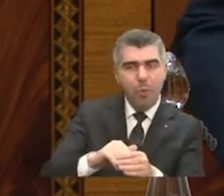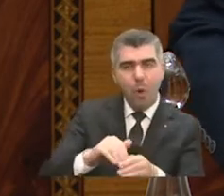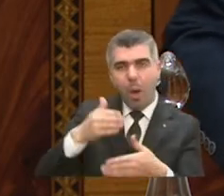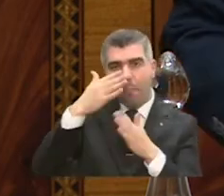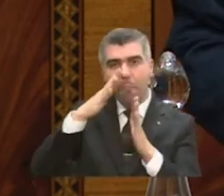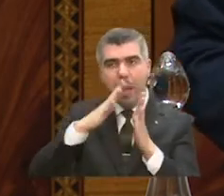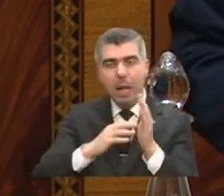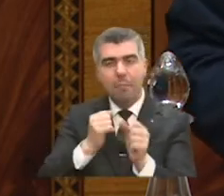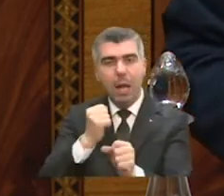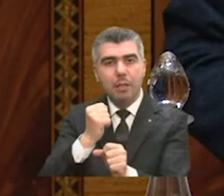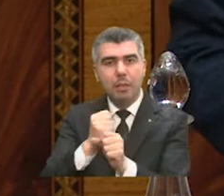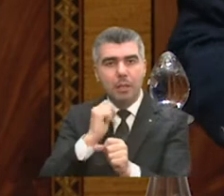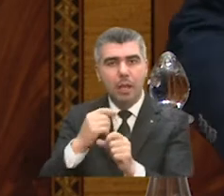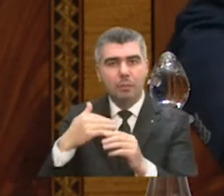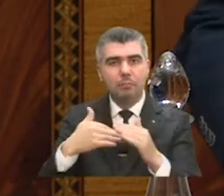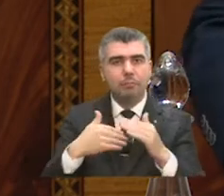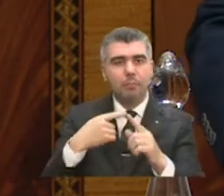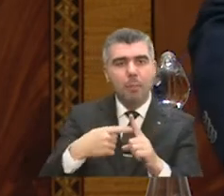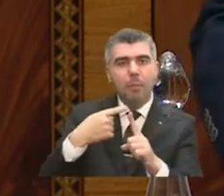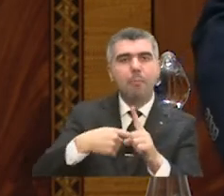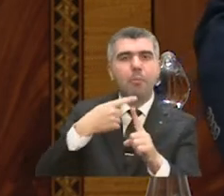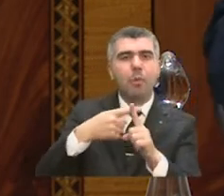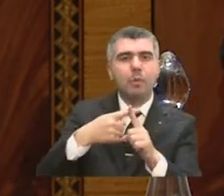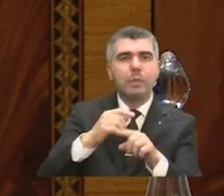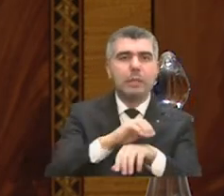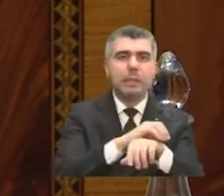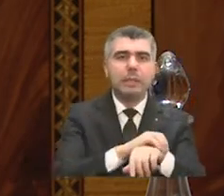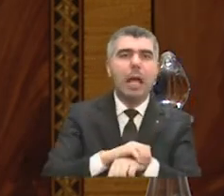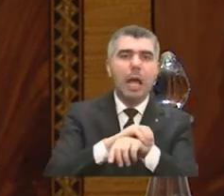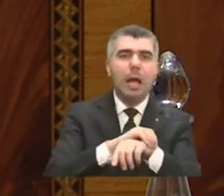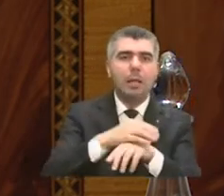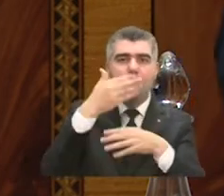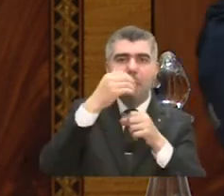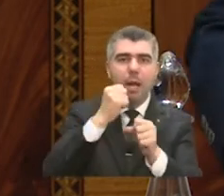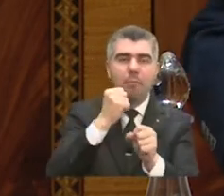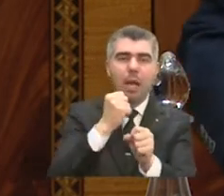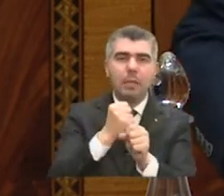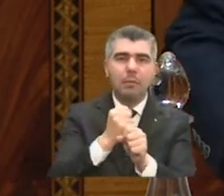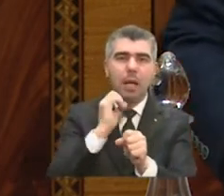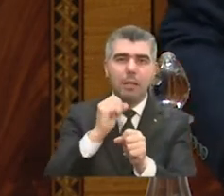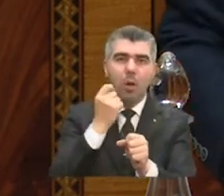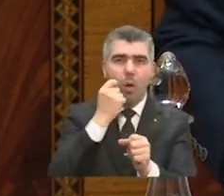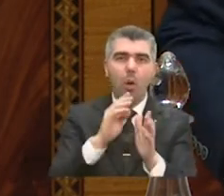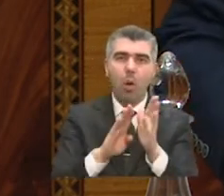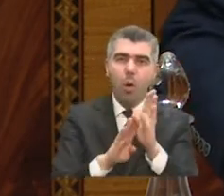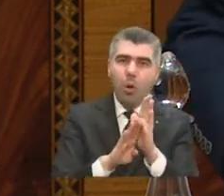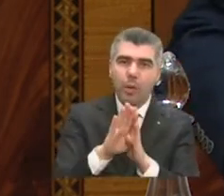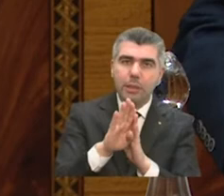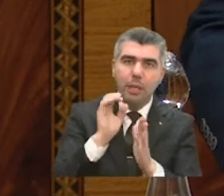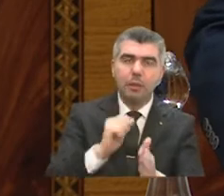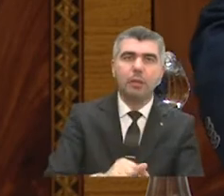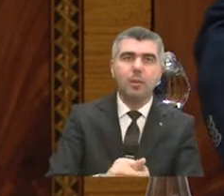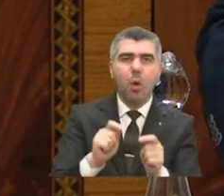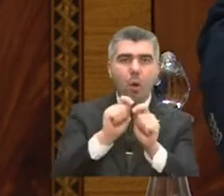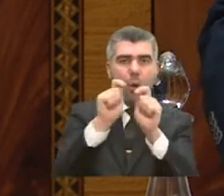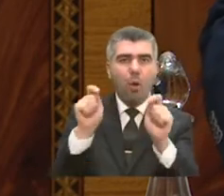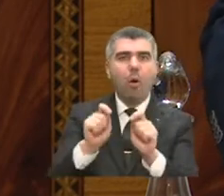aucun ne peut, à l'intérieur du Maroc ou à l'extérieur du Maroc, de dire plus